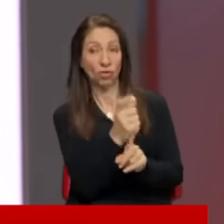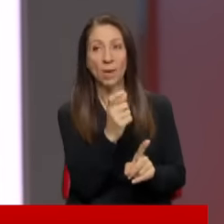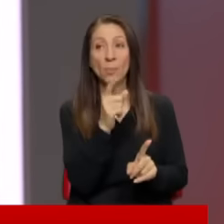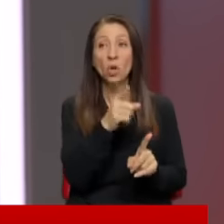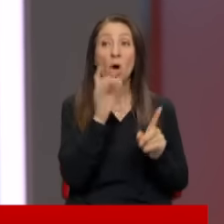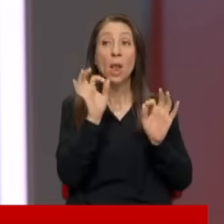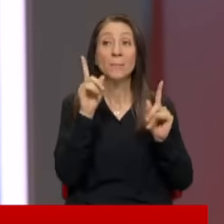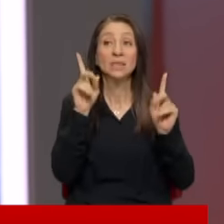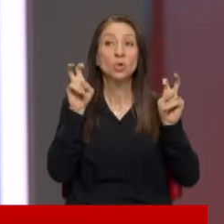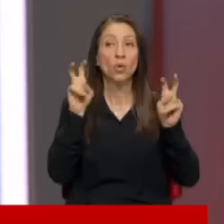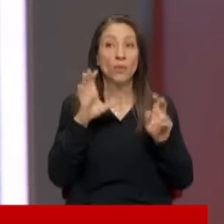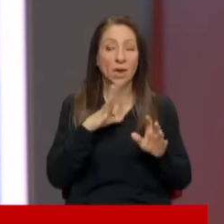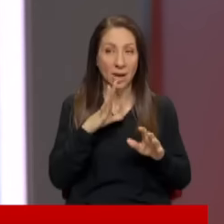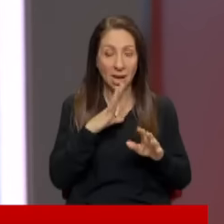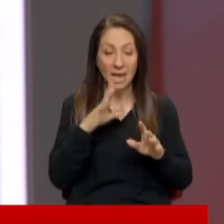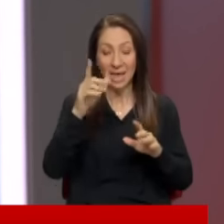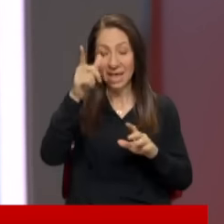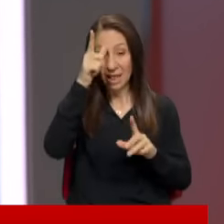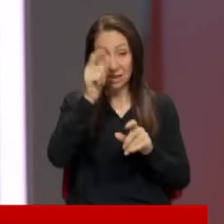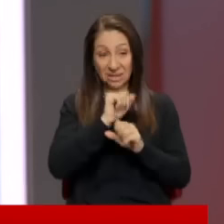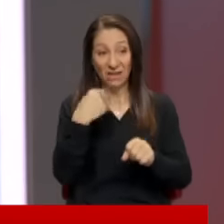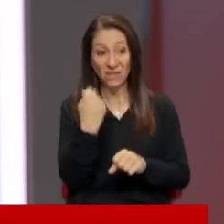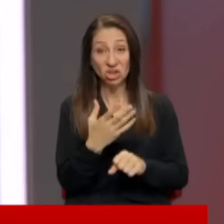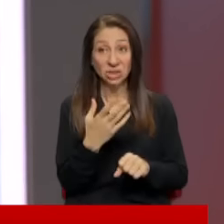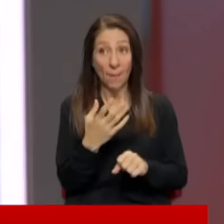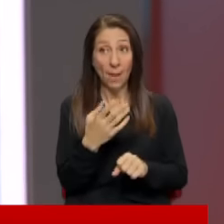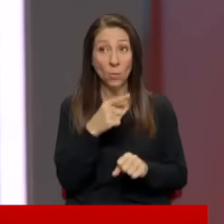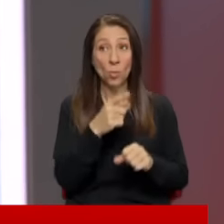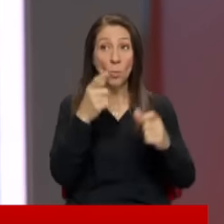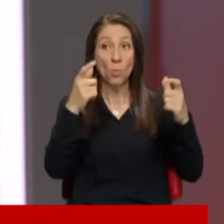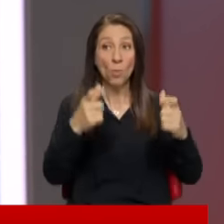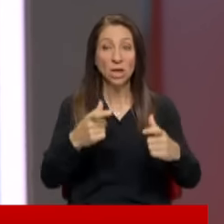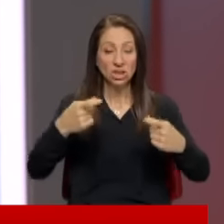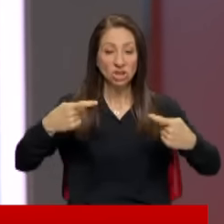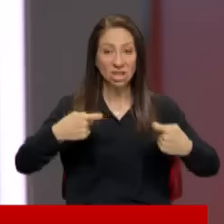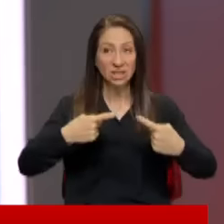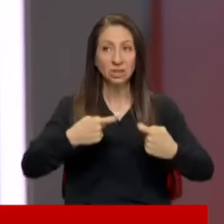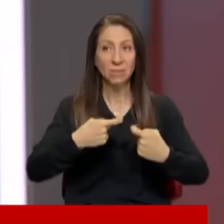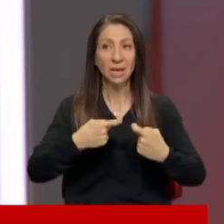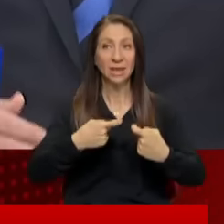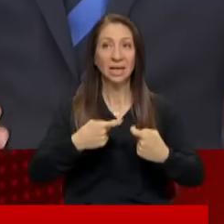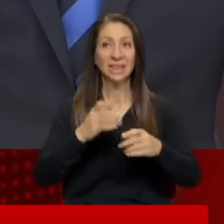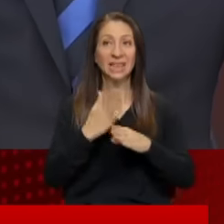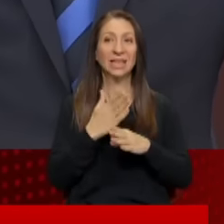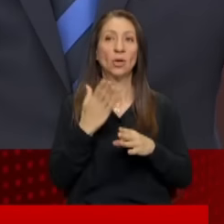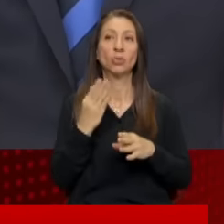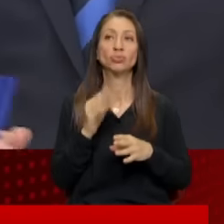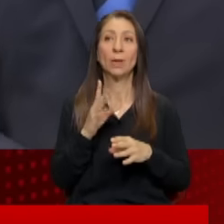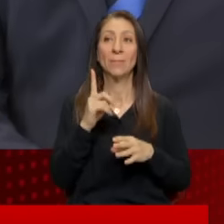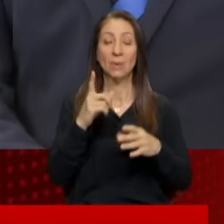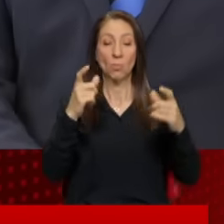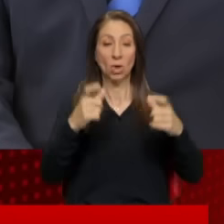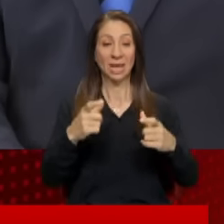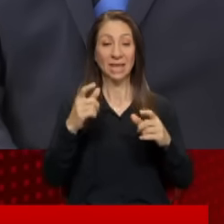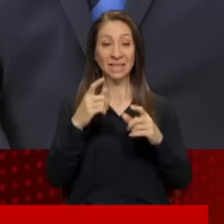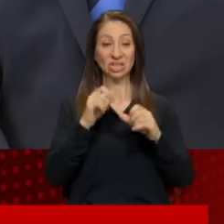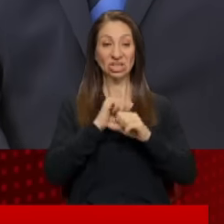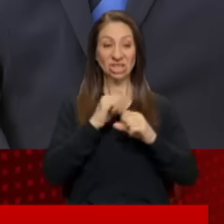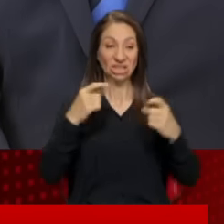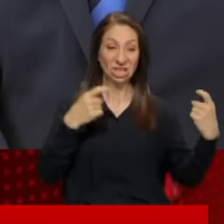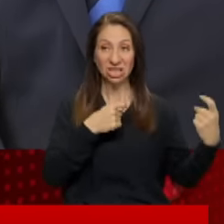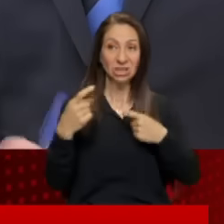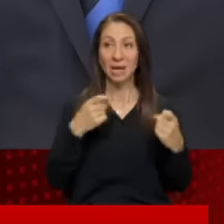çok önemli bir husus var. İran'a biz zarar vereceğiz ama bu bir bölgesel çatışmayı neden olmayacak, böyle bir bölgesel çatışmaya neden